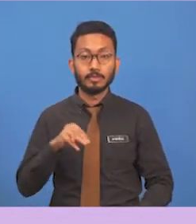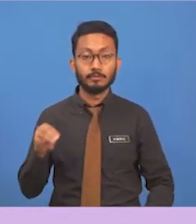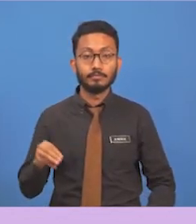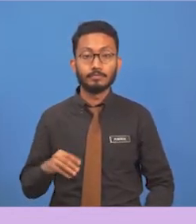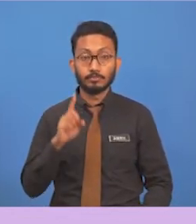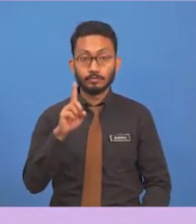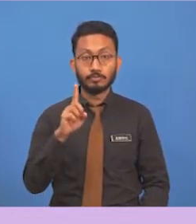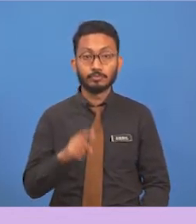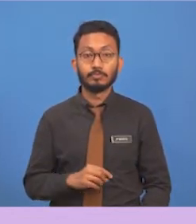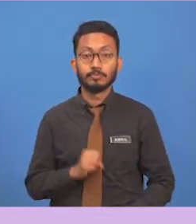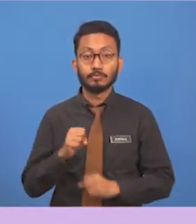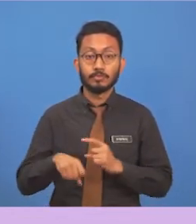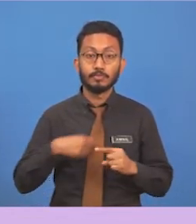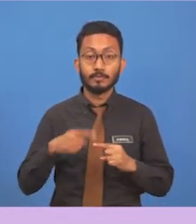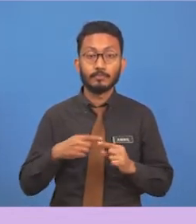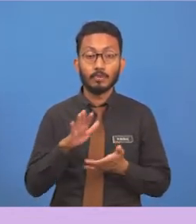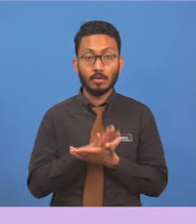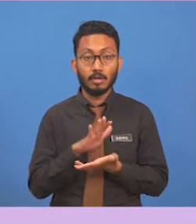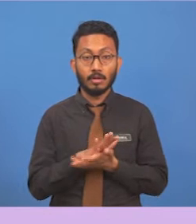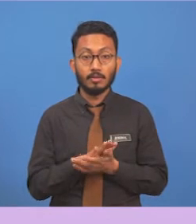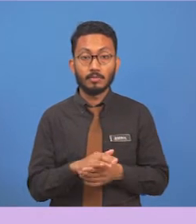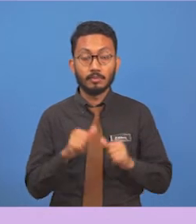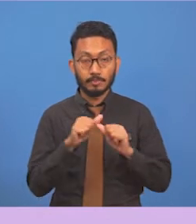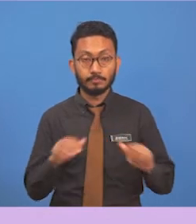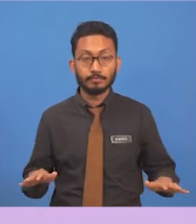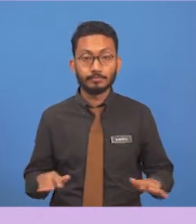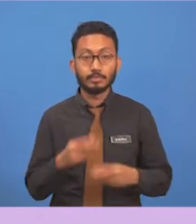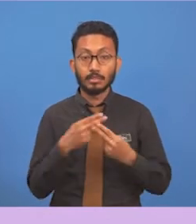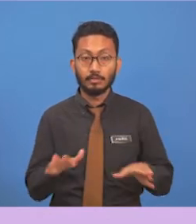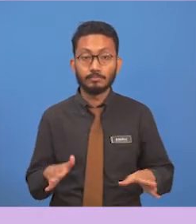suasana sekolah aman dan hormonik ceguk